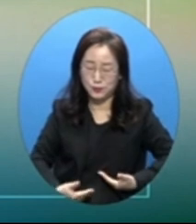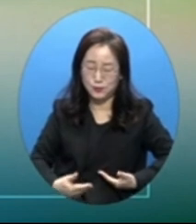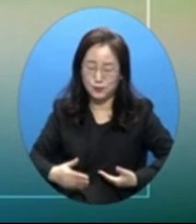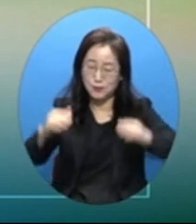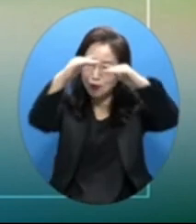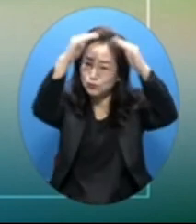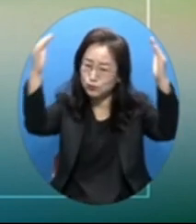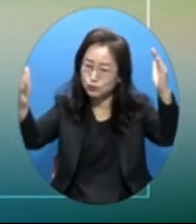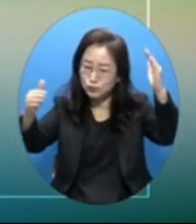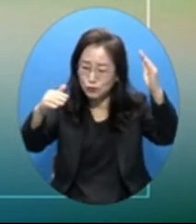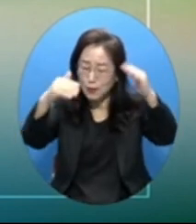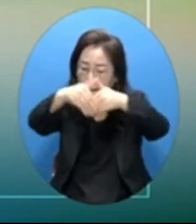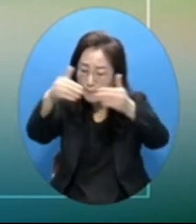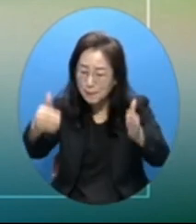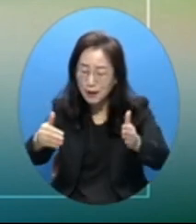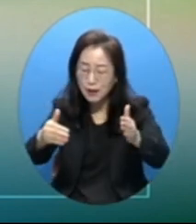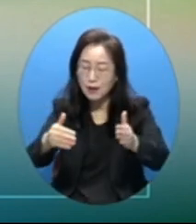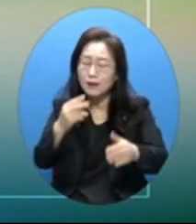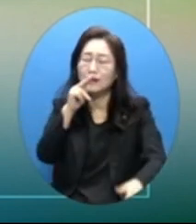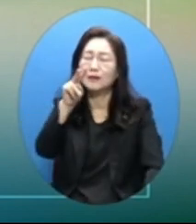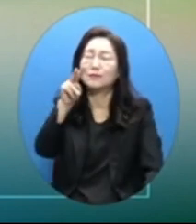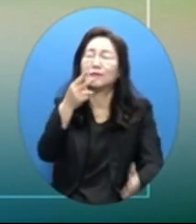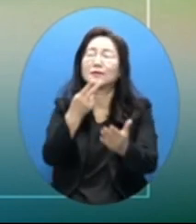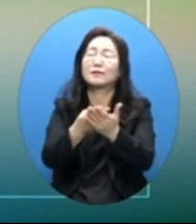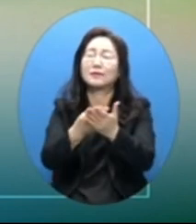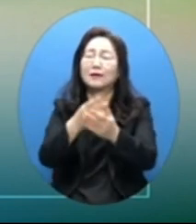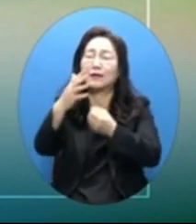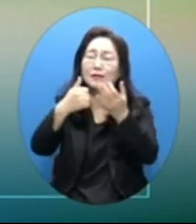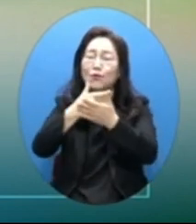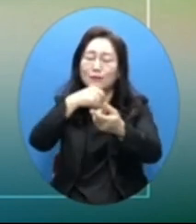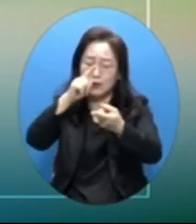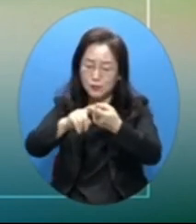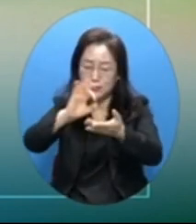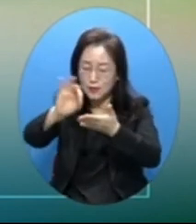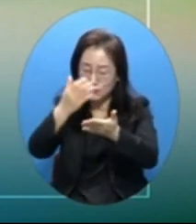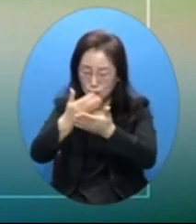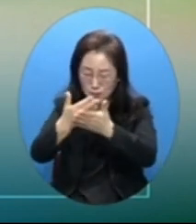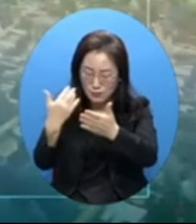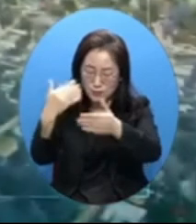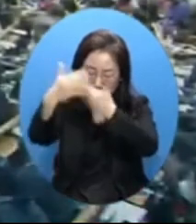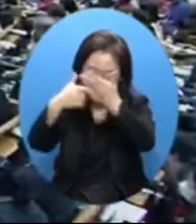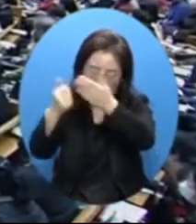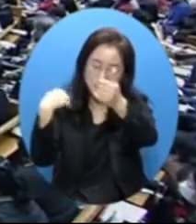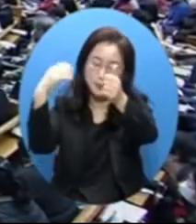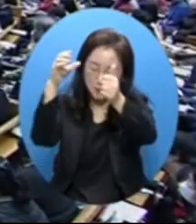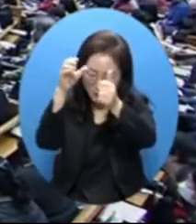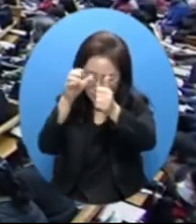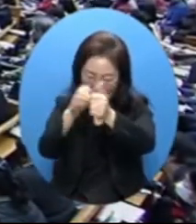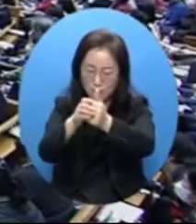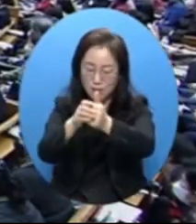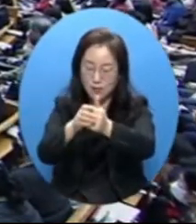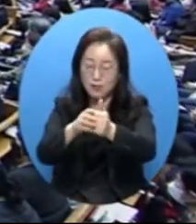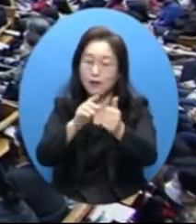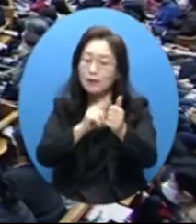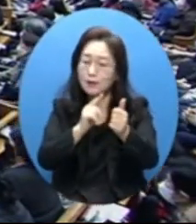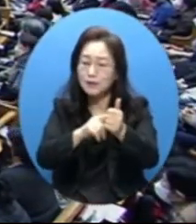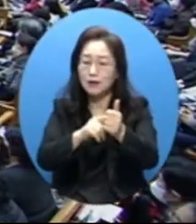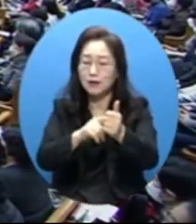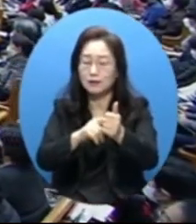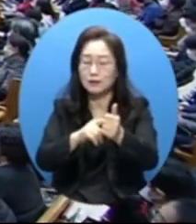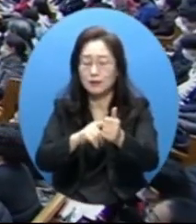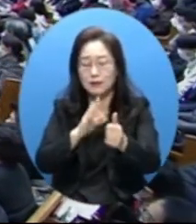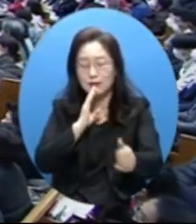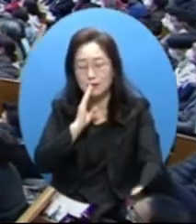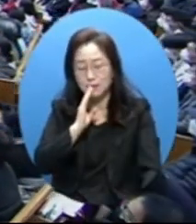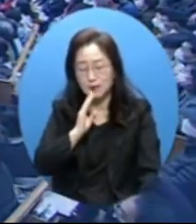하나님께 뜻대로 써 주소서 하고 나의 모든 삶을 맡겼다 밤늦게까지 그가 잠을 이루지 못하면서 그